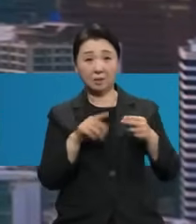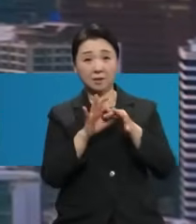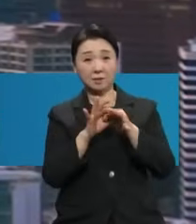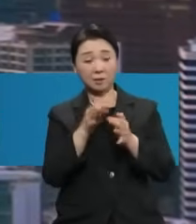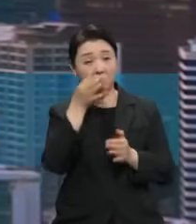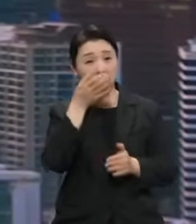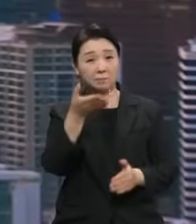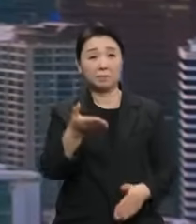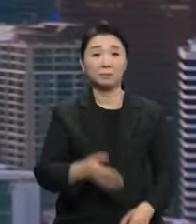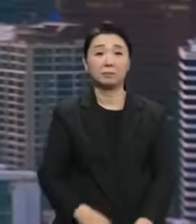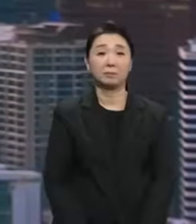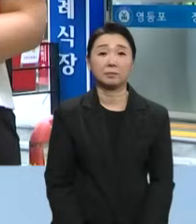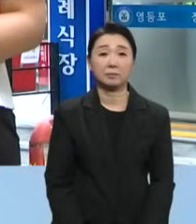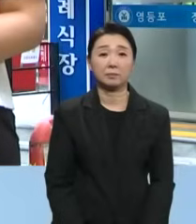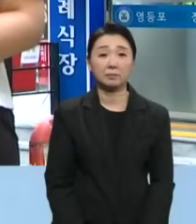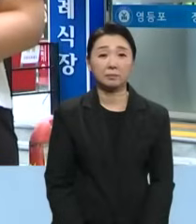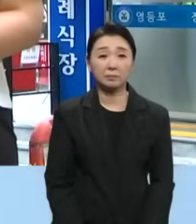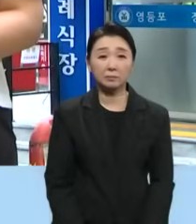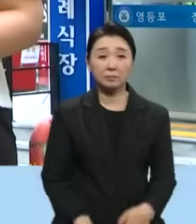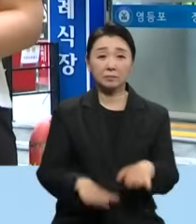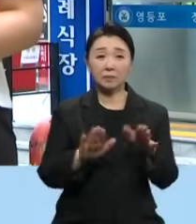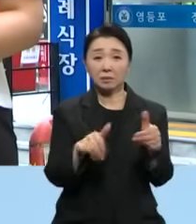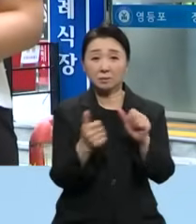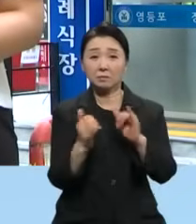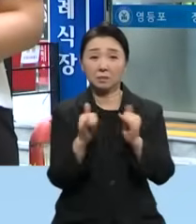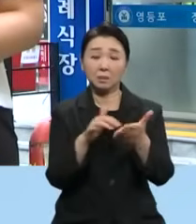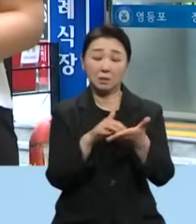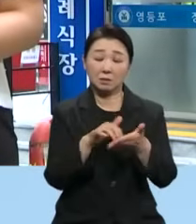있습니다. 심가은 기자, 지금